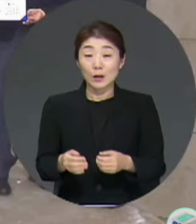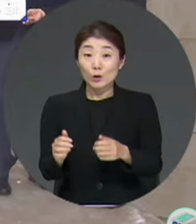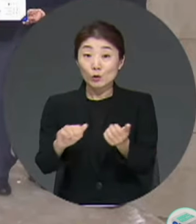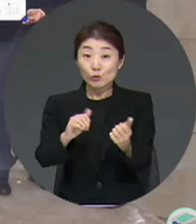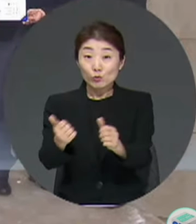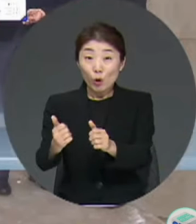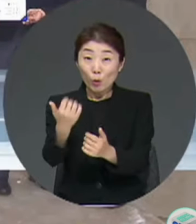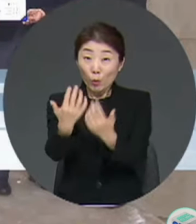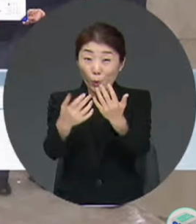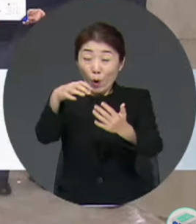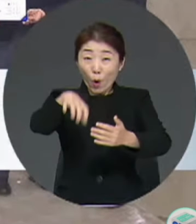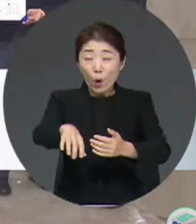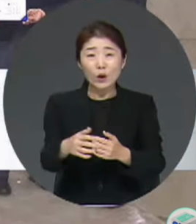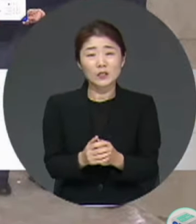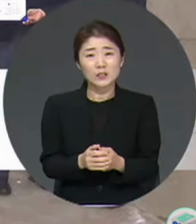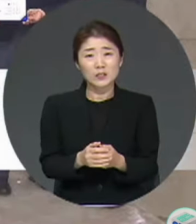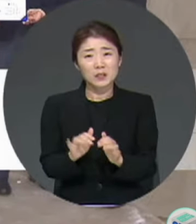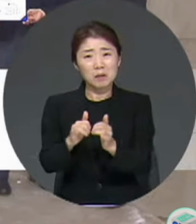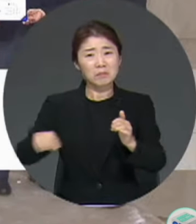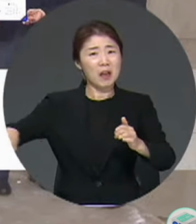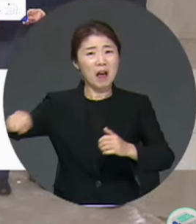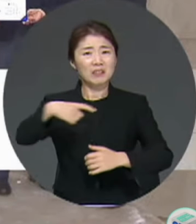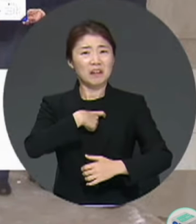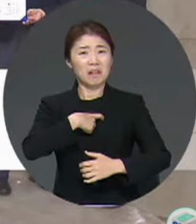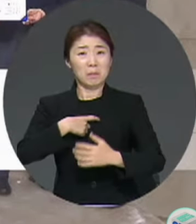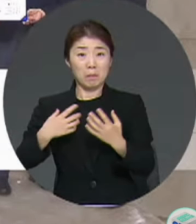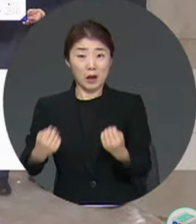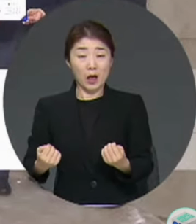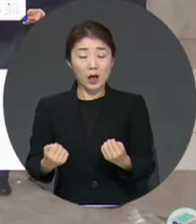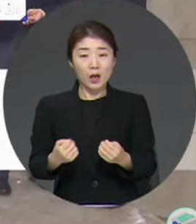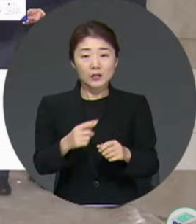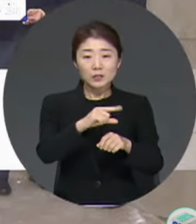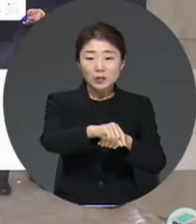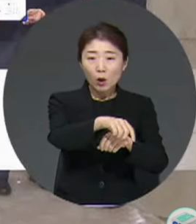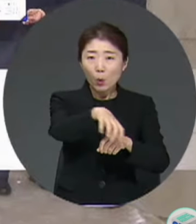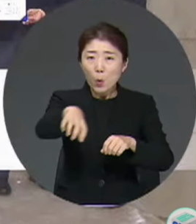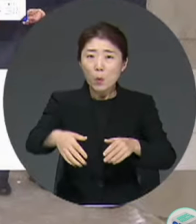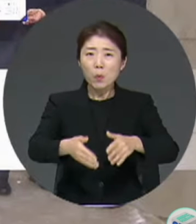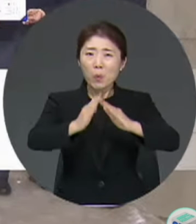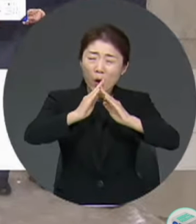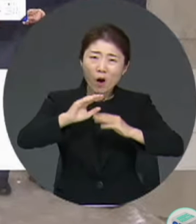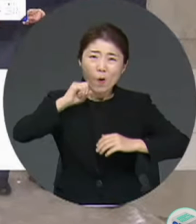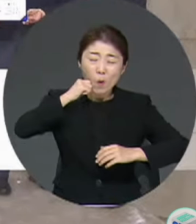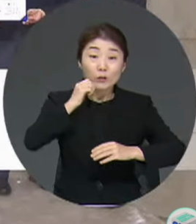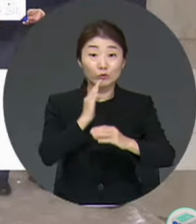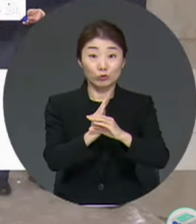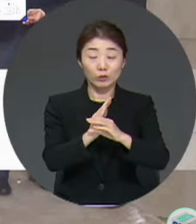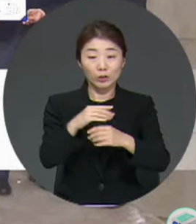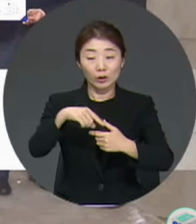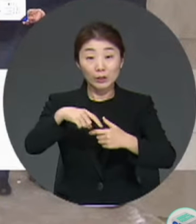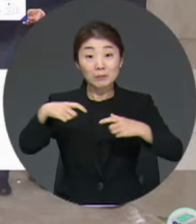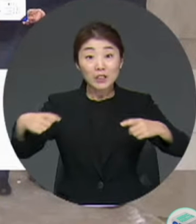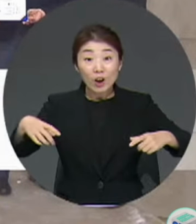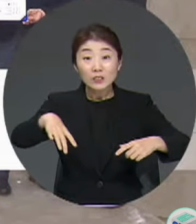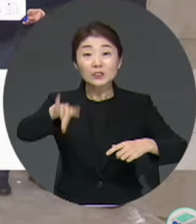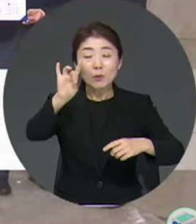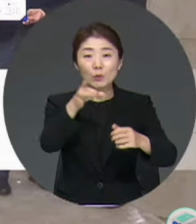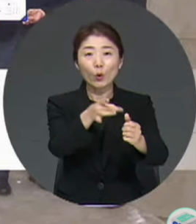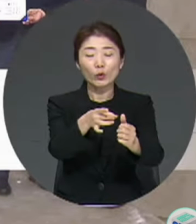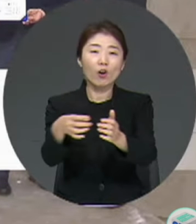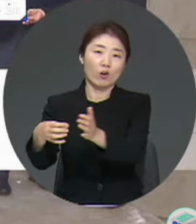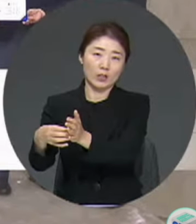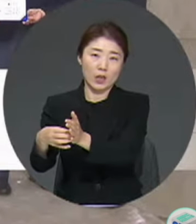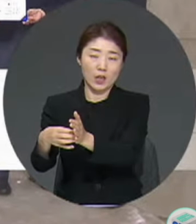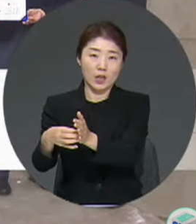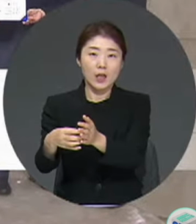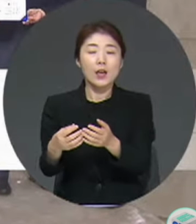화장시설은 대표적인 혐오시설이어서 지자체마다 건립하는 데 어려움을 겪고 있습니다. 경남에서는 처음으로 통영시와